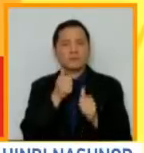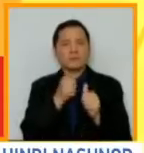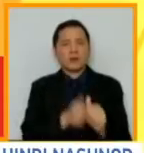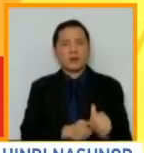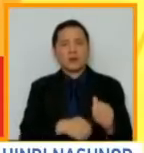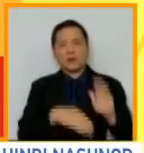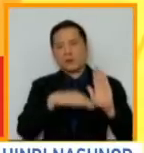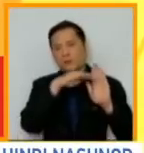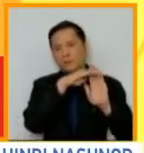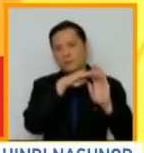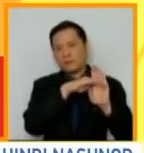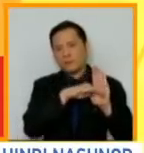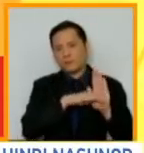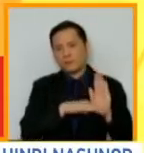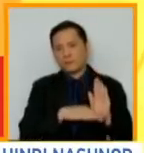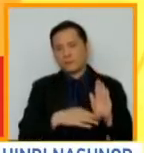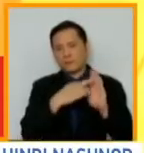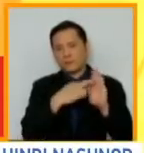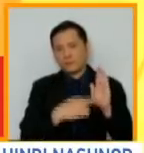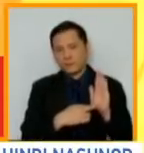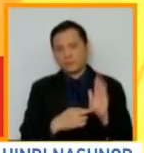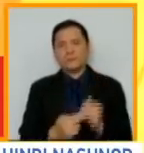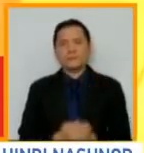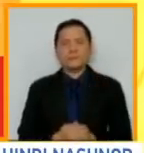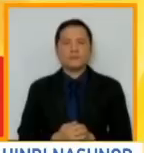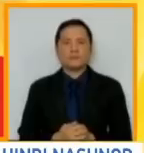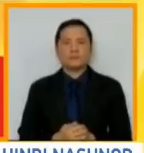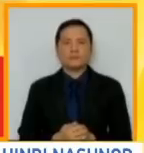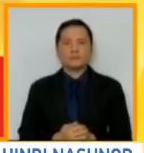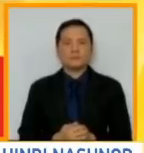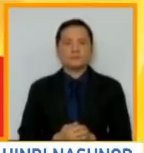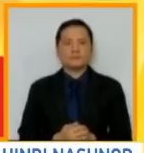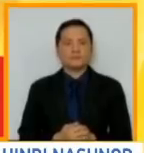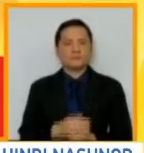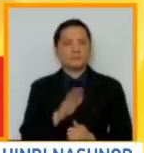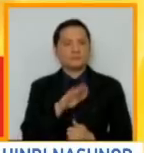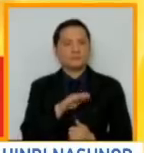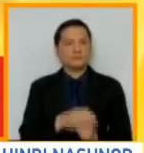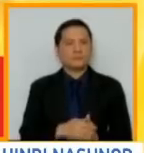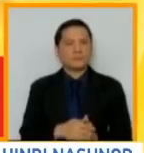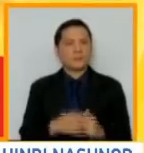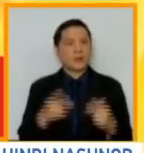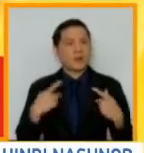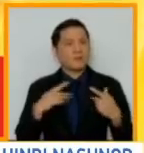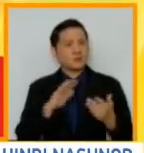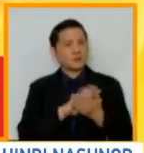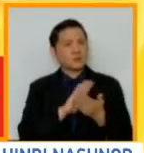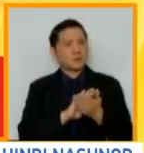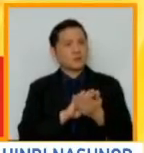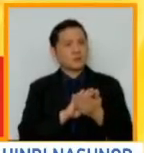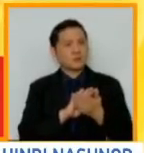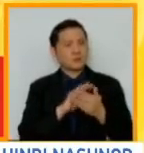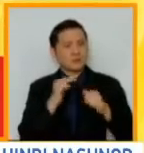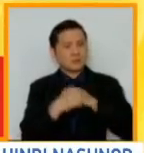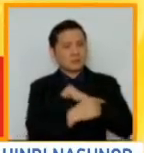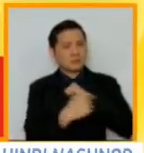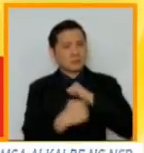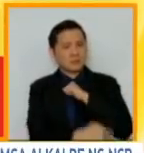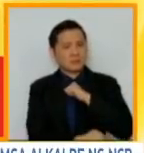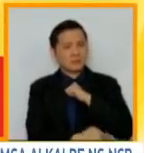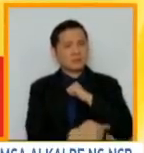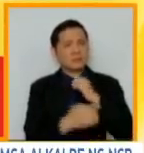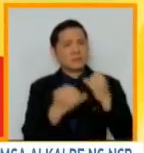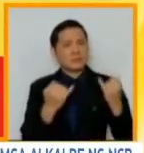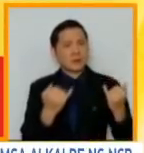nating mga alituntunin. Alright, meron ho daw eskwelahan sa Zambales na kinansela ho yung pagbabalik ng face-to-face